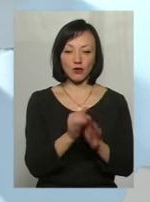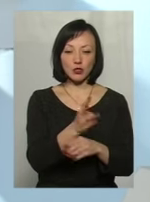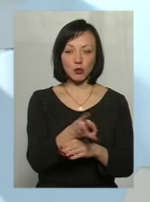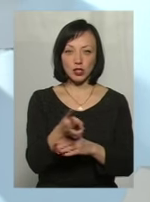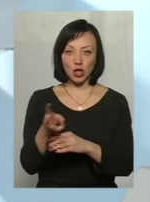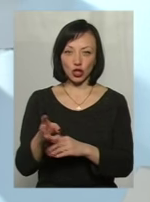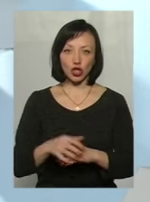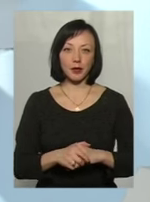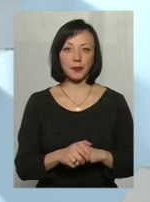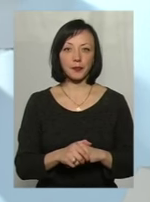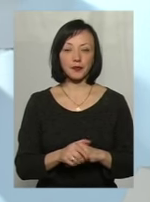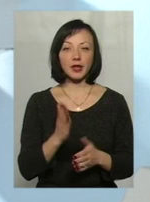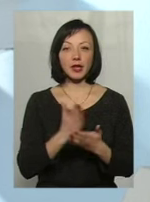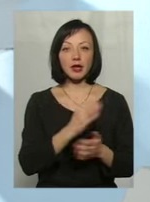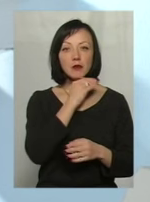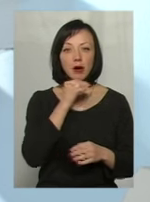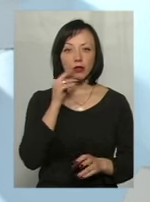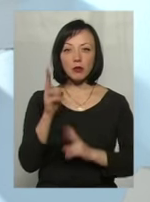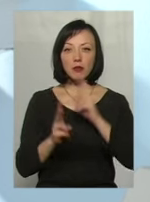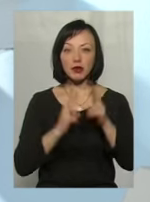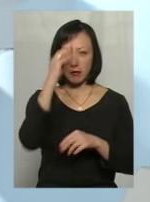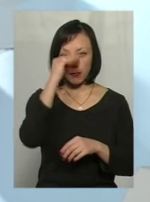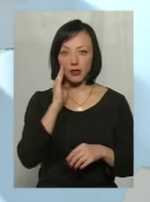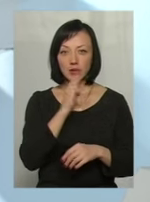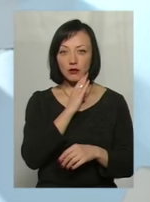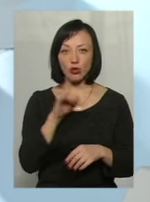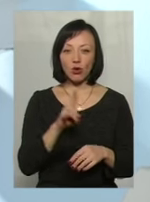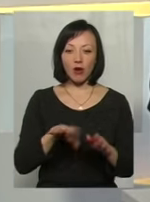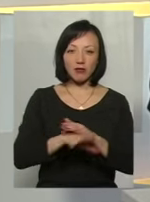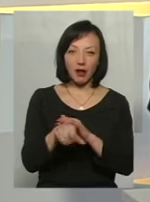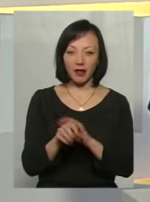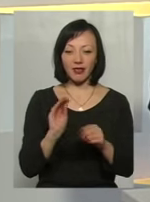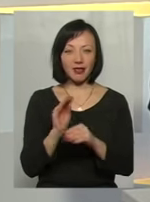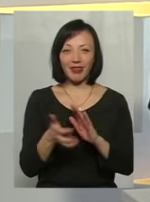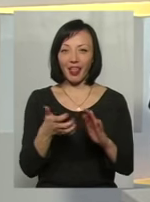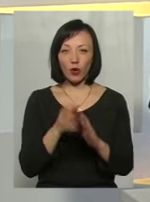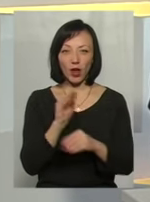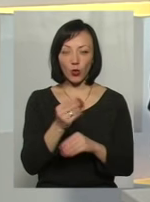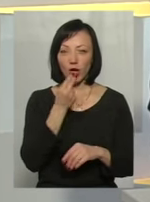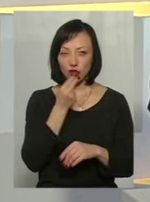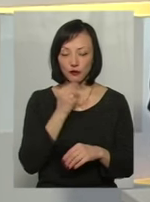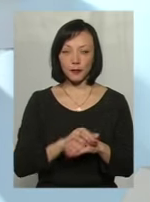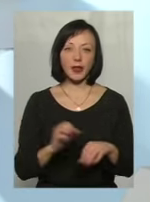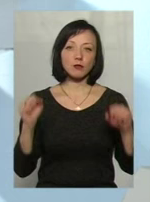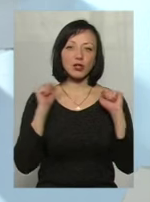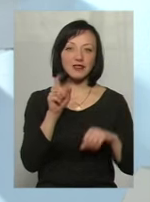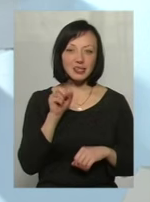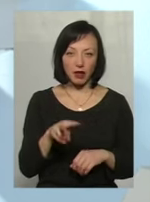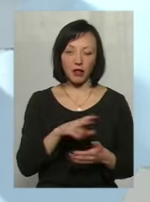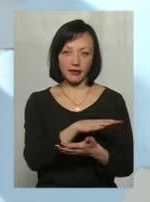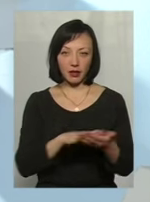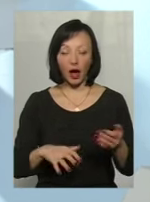спостереження вестись, тому що є багато нарікань батьків з приводу того, що там виносять чи не додають харчі, спортивні зали і так далі.